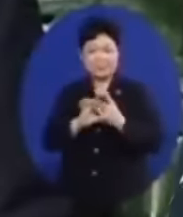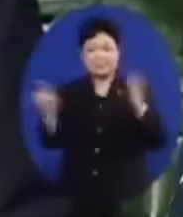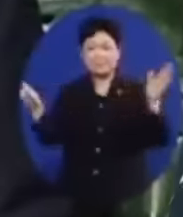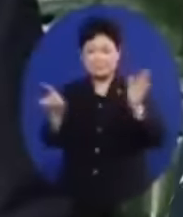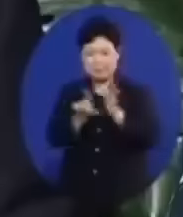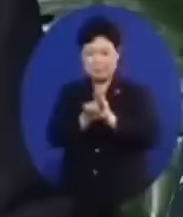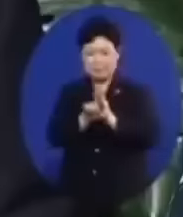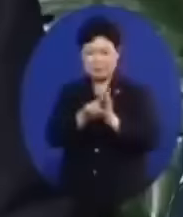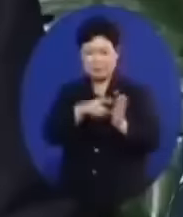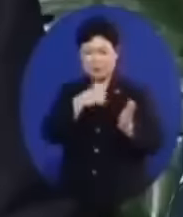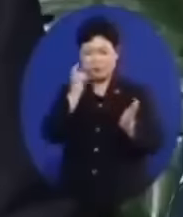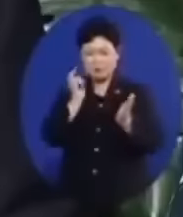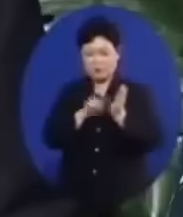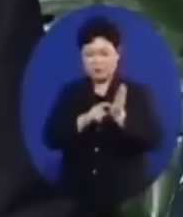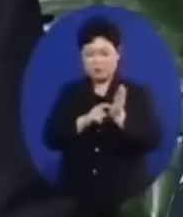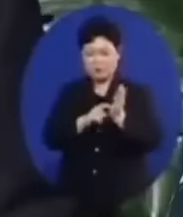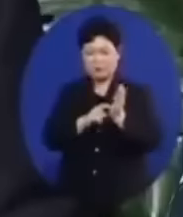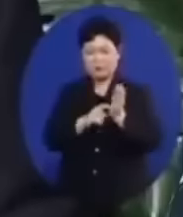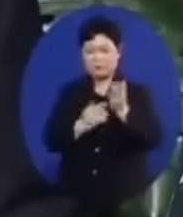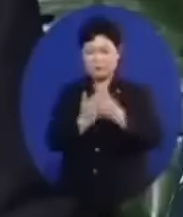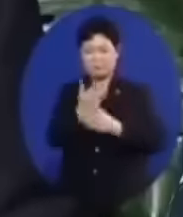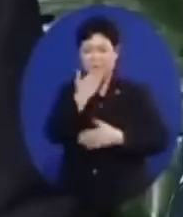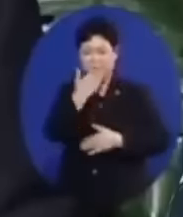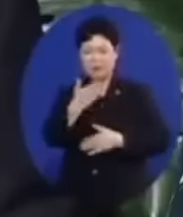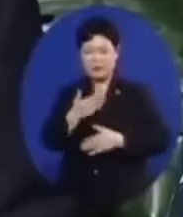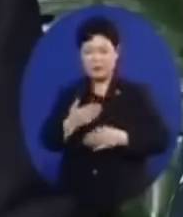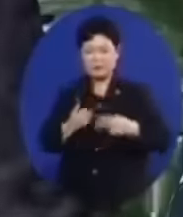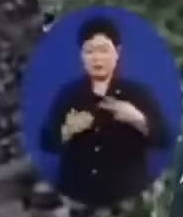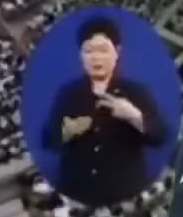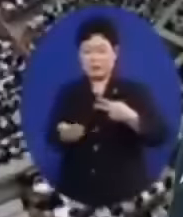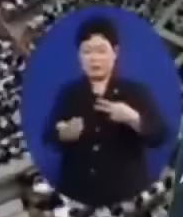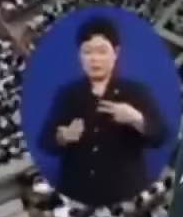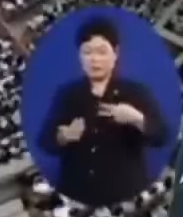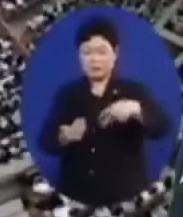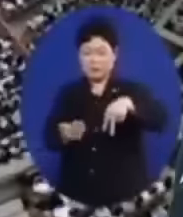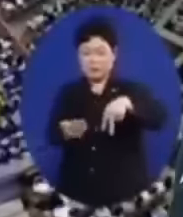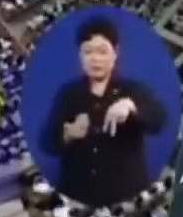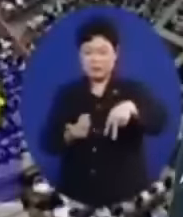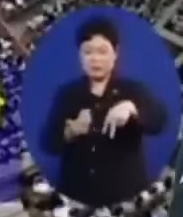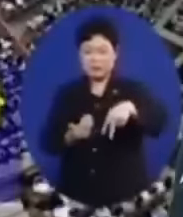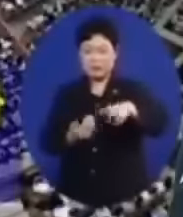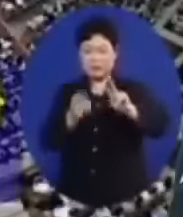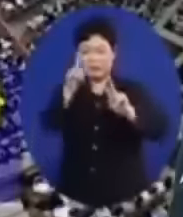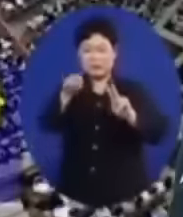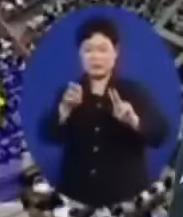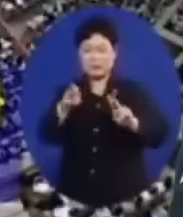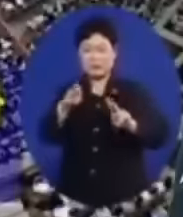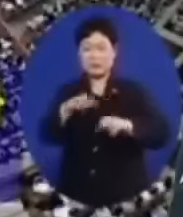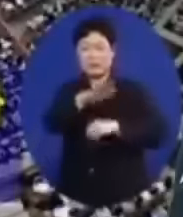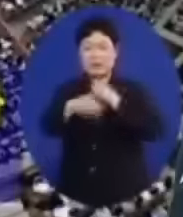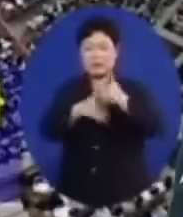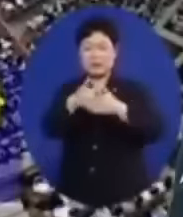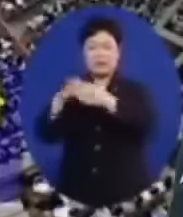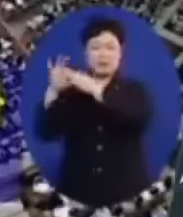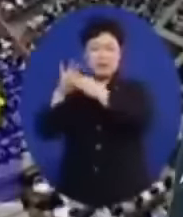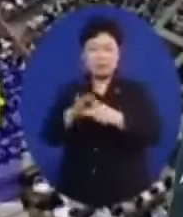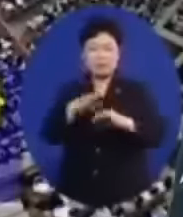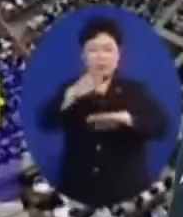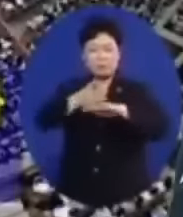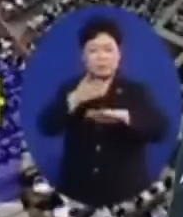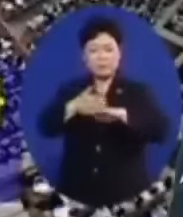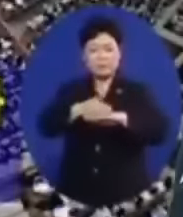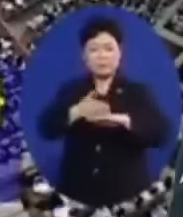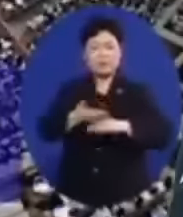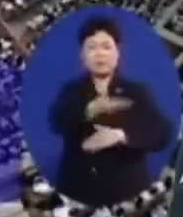믿음을 쉽게 얻을 수 있는 것입니다. 데살로니가 전서 2장 13절에 우리가 하나님께 끊임없이 감사하면 너희가